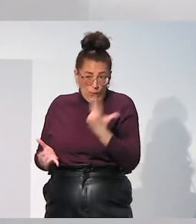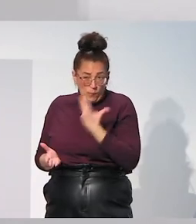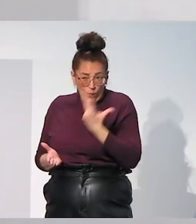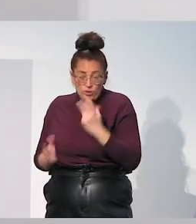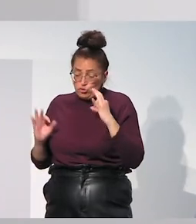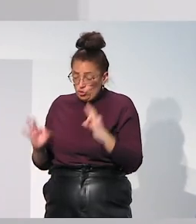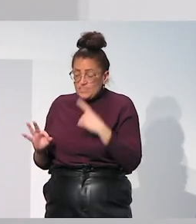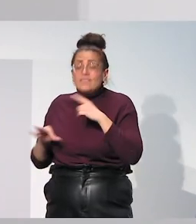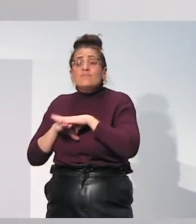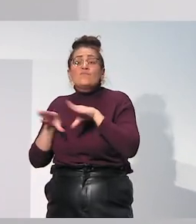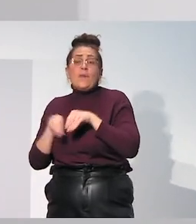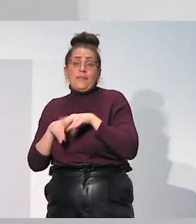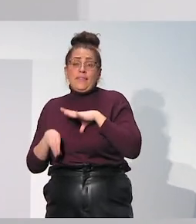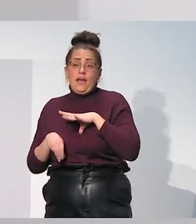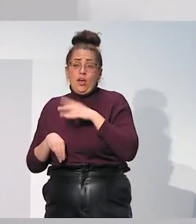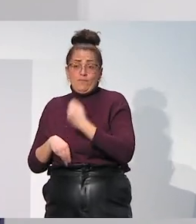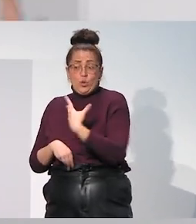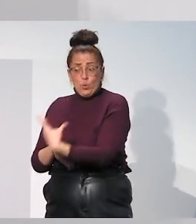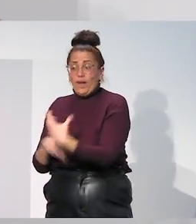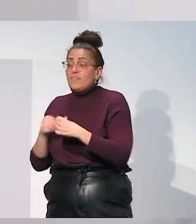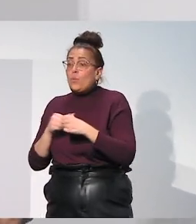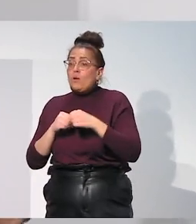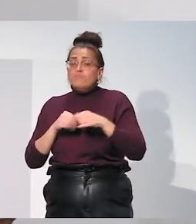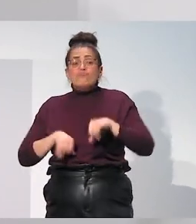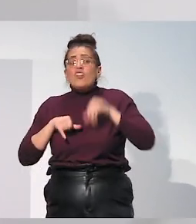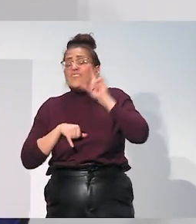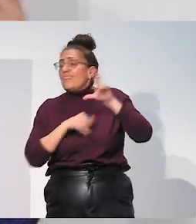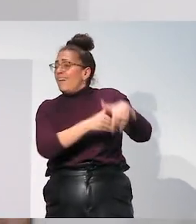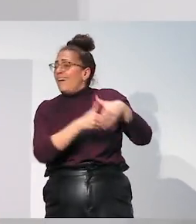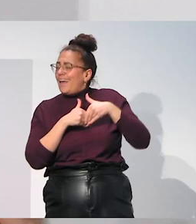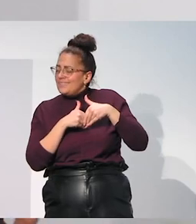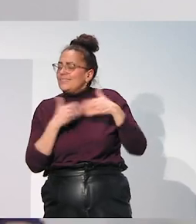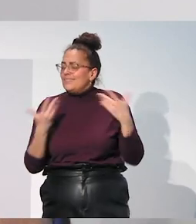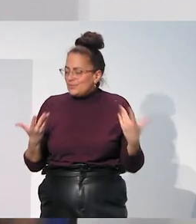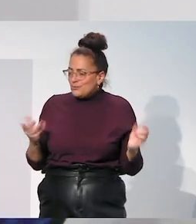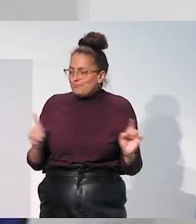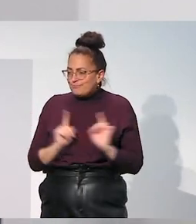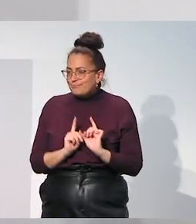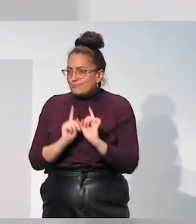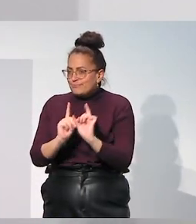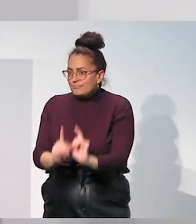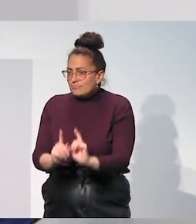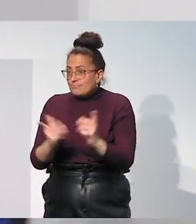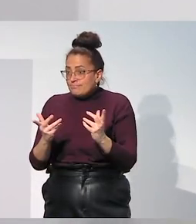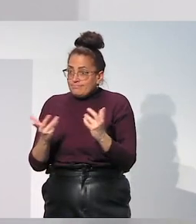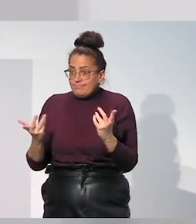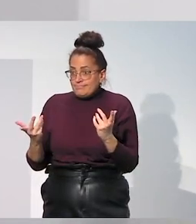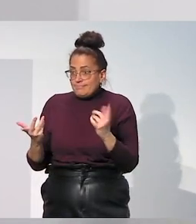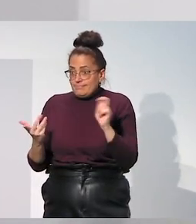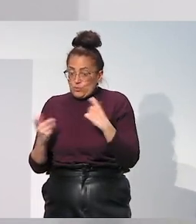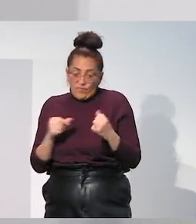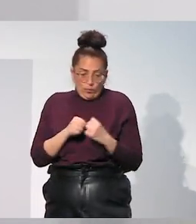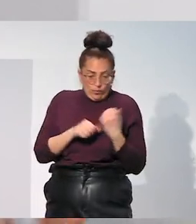Cet état civil de la famille, en quelque sorte, hein, et les tâches domestiques que cette femme doit accomplir sont évidemment étroitement liées.